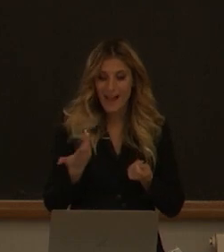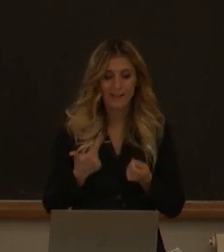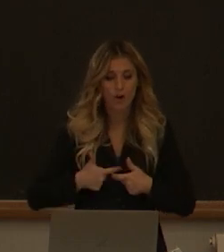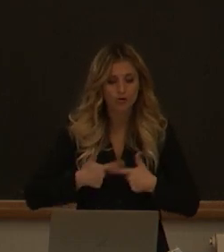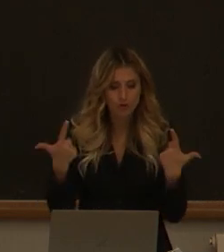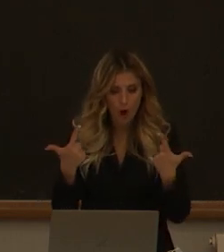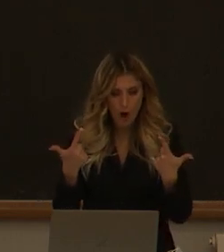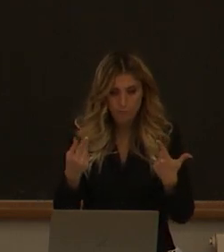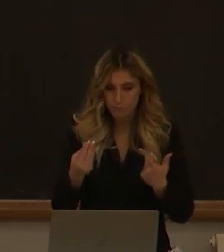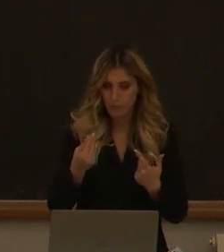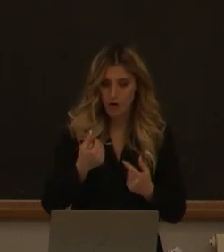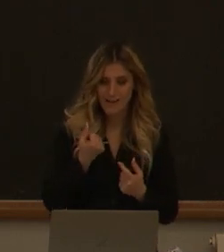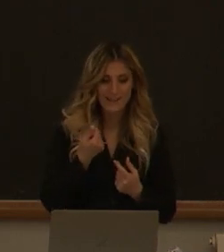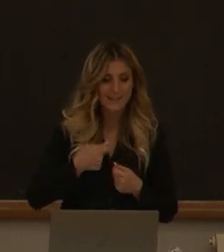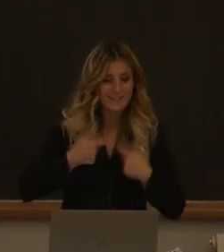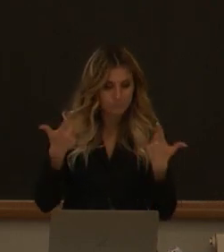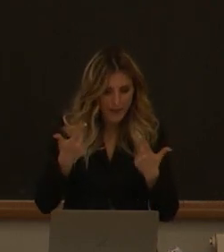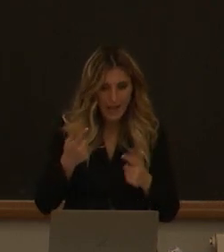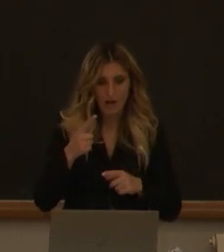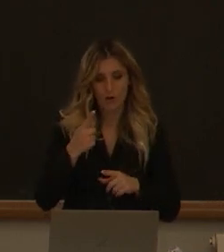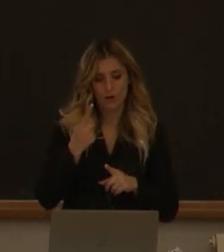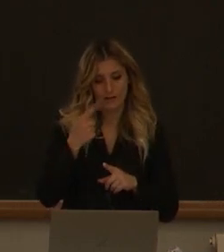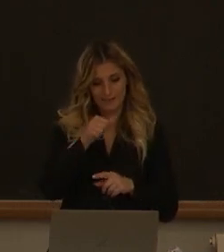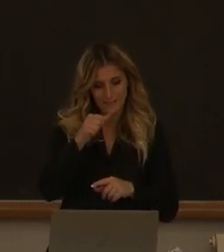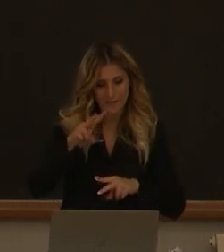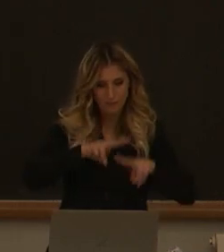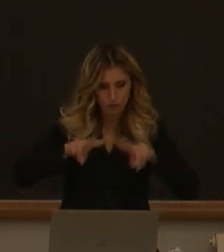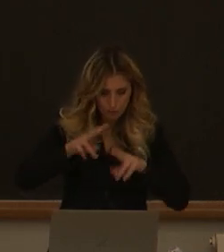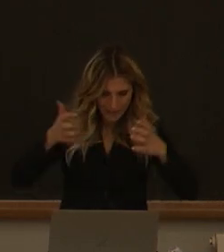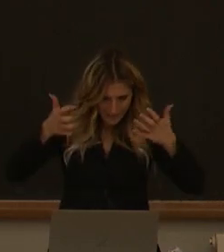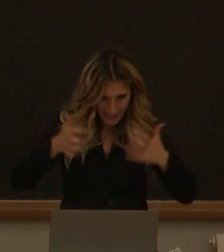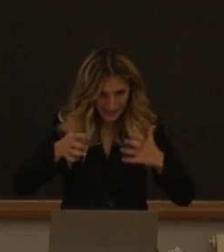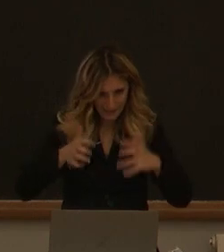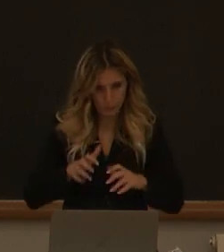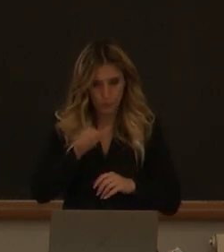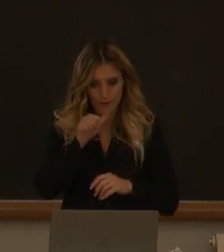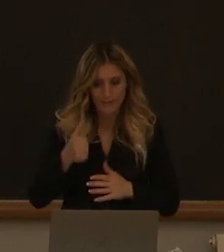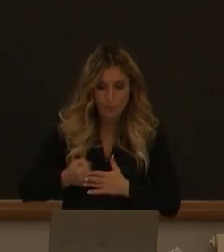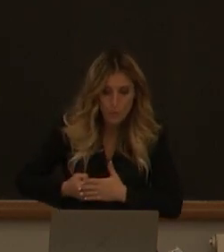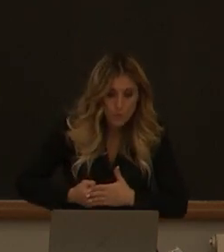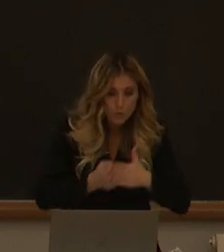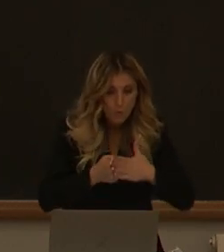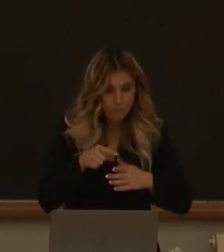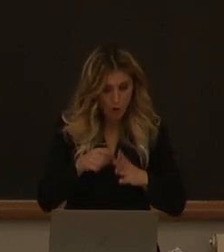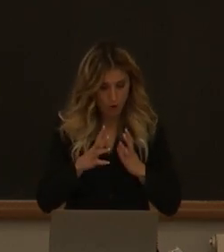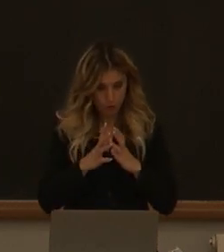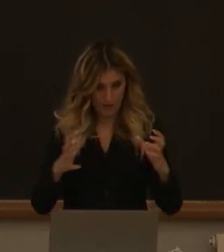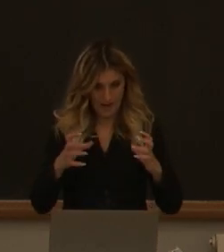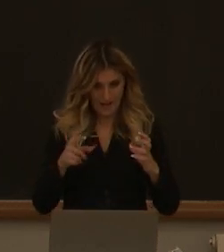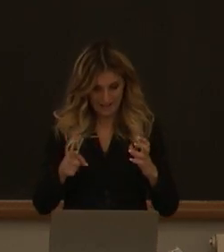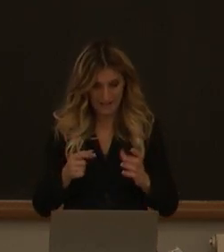Food and Drink Hierarchy, per cui fare anche un supporto alle aziende che